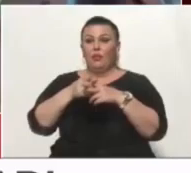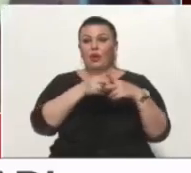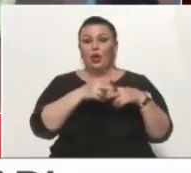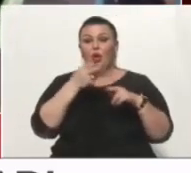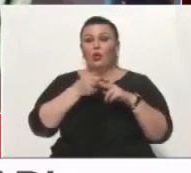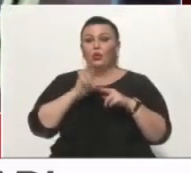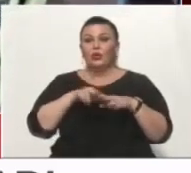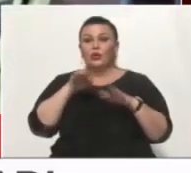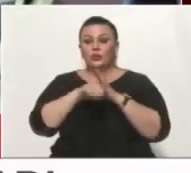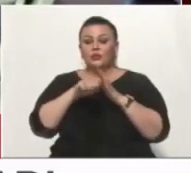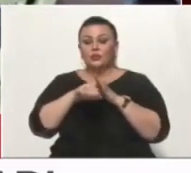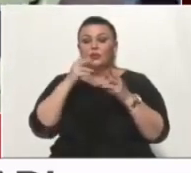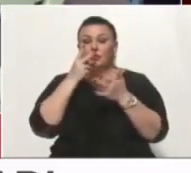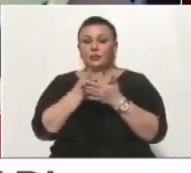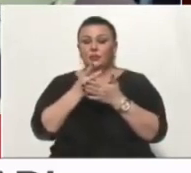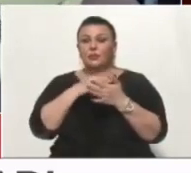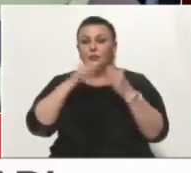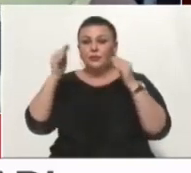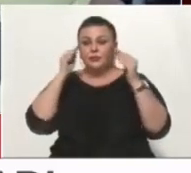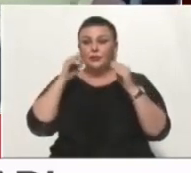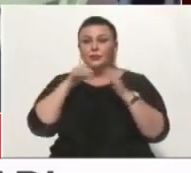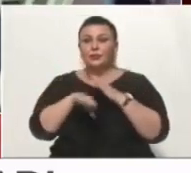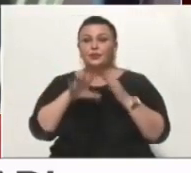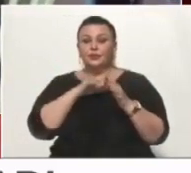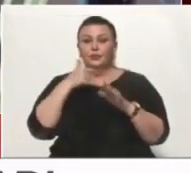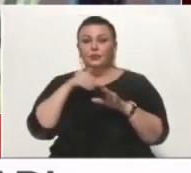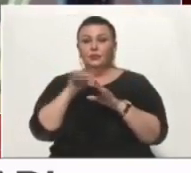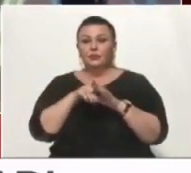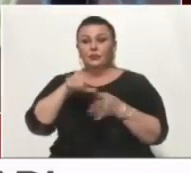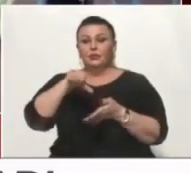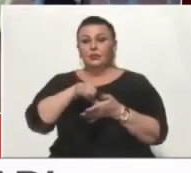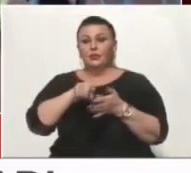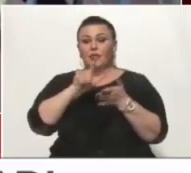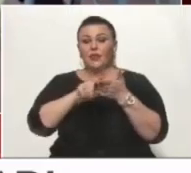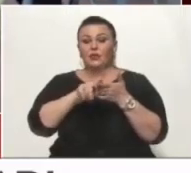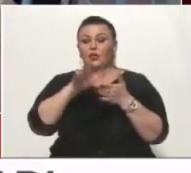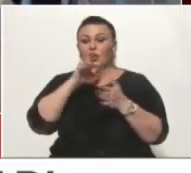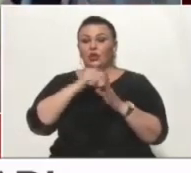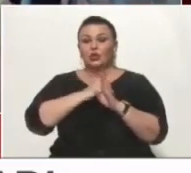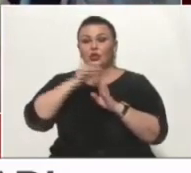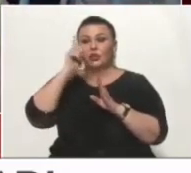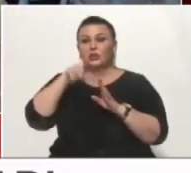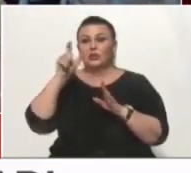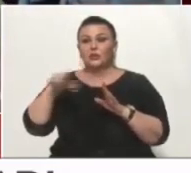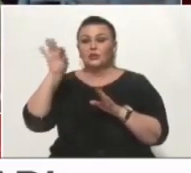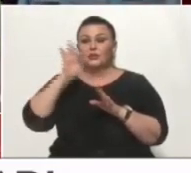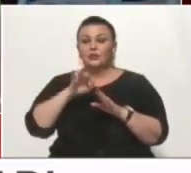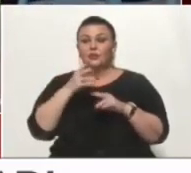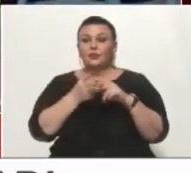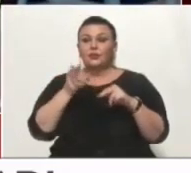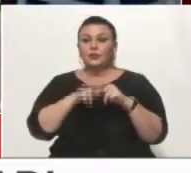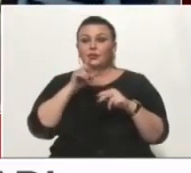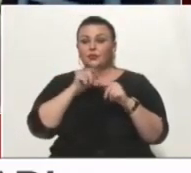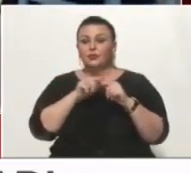həmin bülletenlərə baxış keçirildi və məlum oldu ki, səsvermədə iştirak edən 70 yaşdan yuxarı insanlar həmin